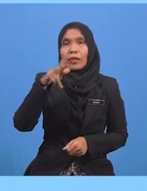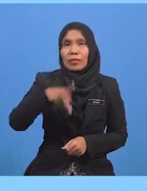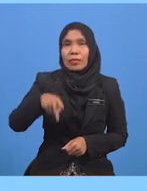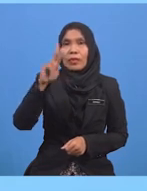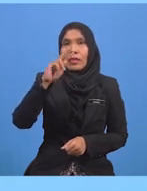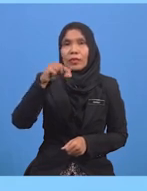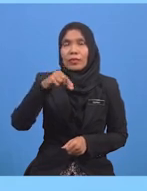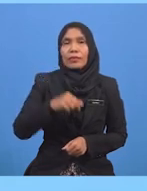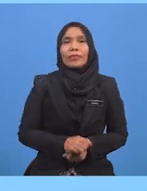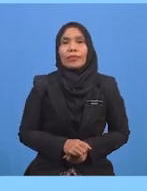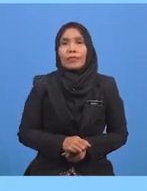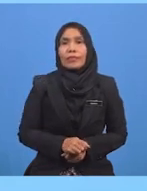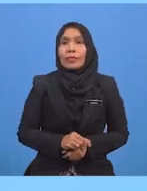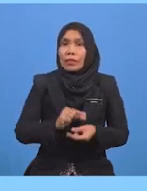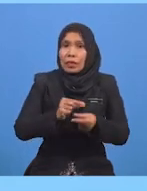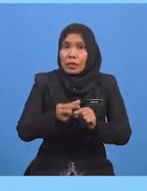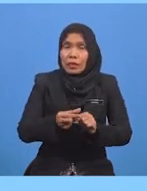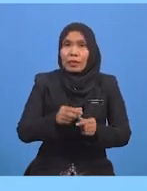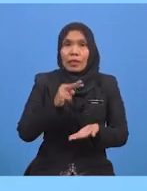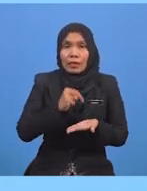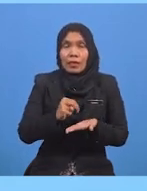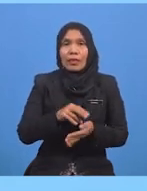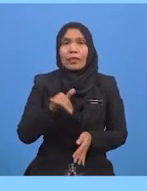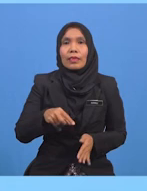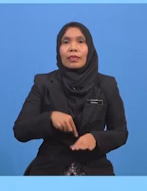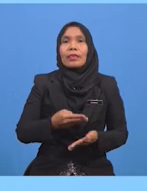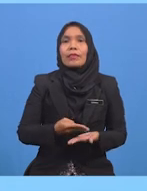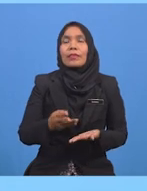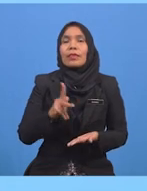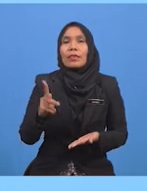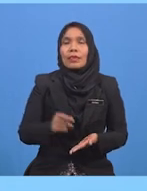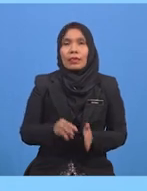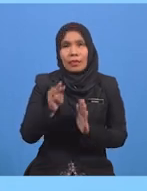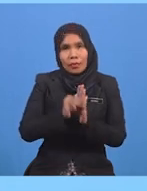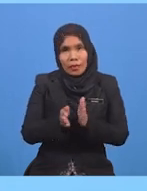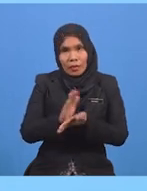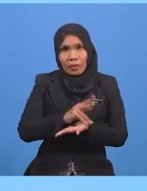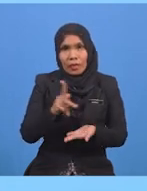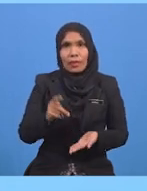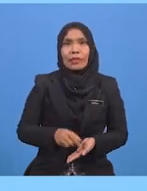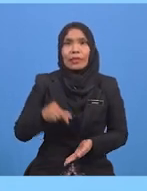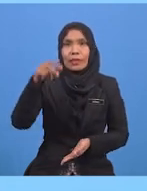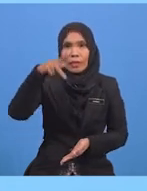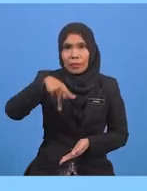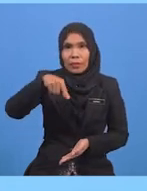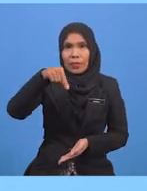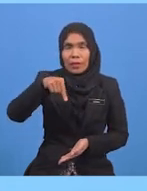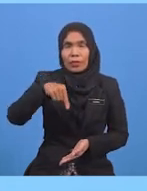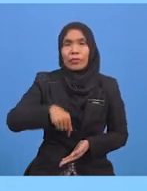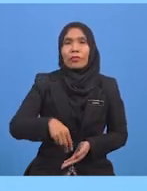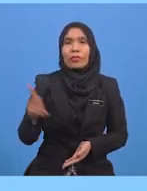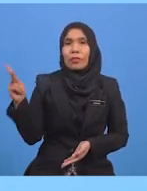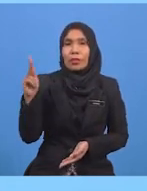Kita gantikan nilai yang diberikan menjadikan PQ kuasa